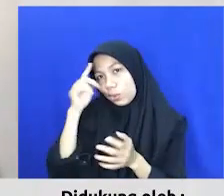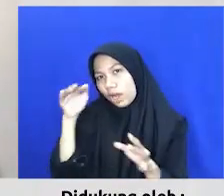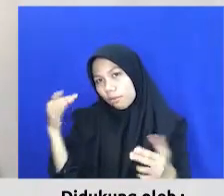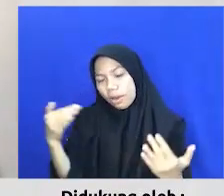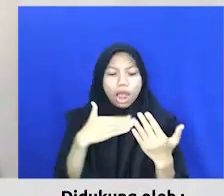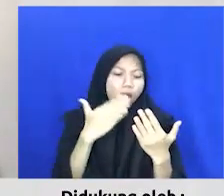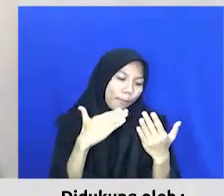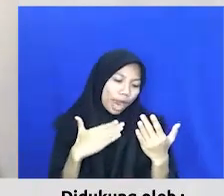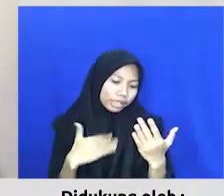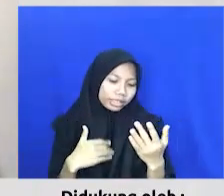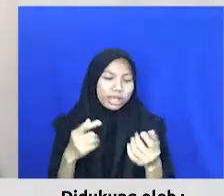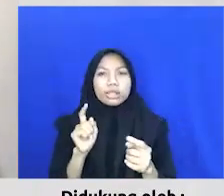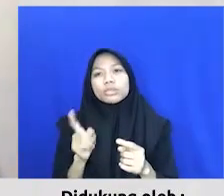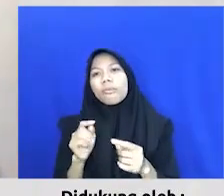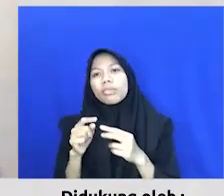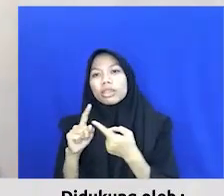dalam